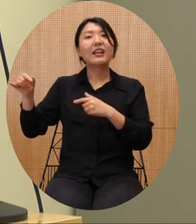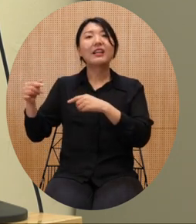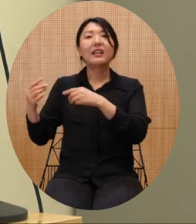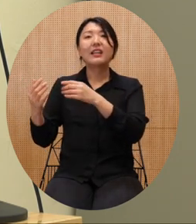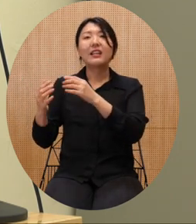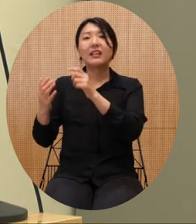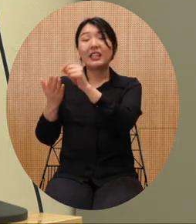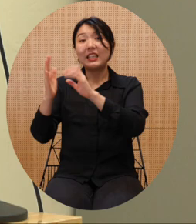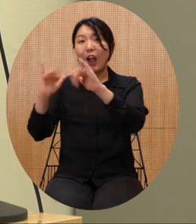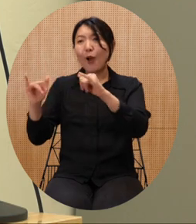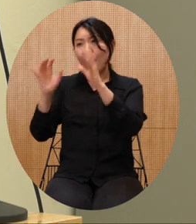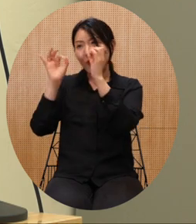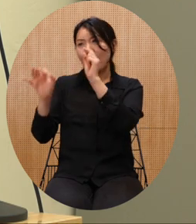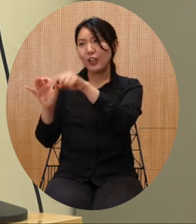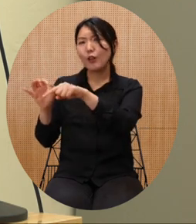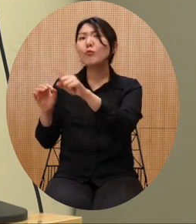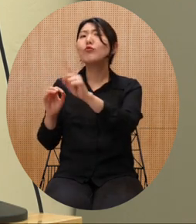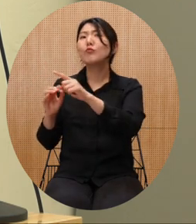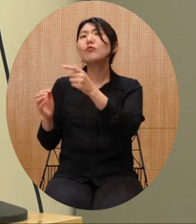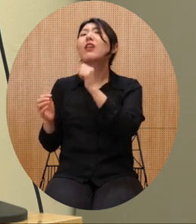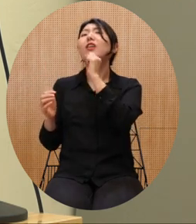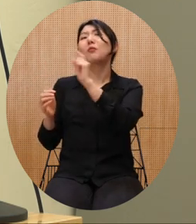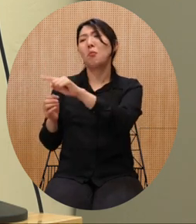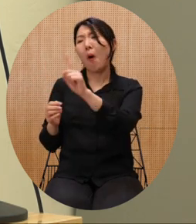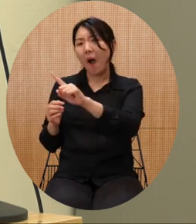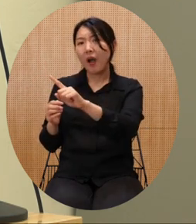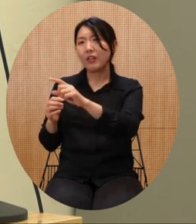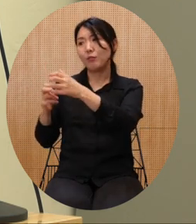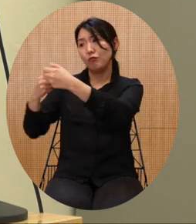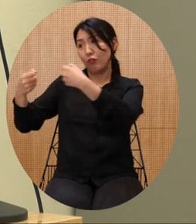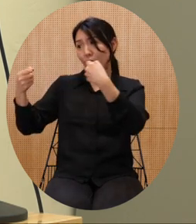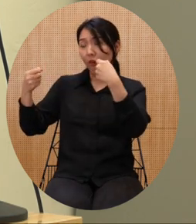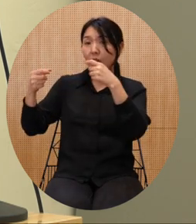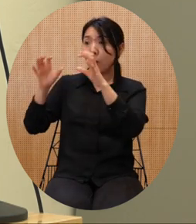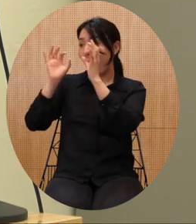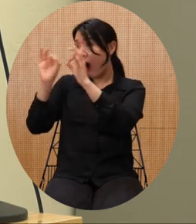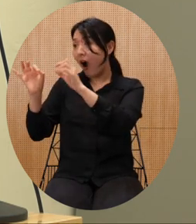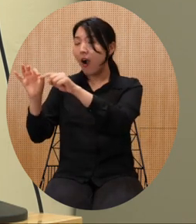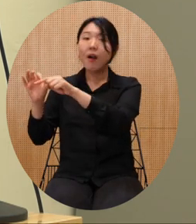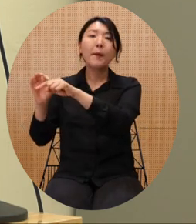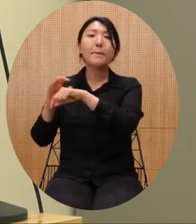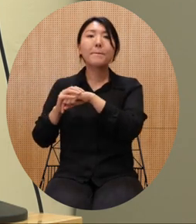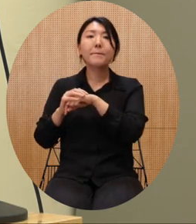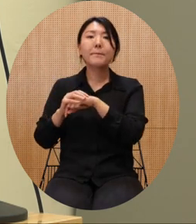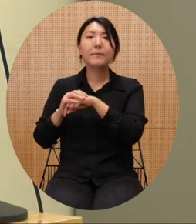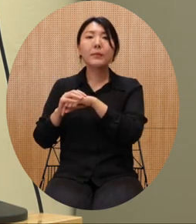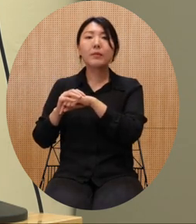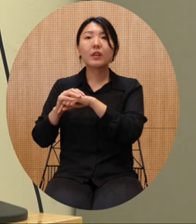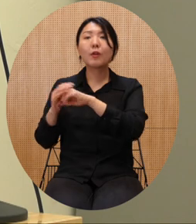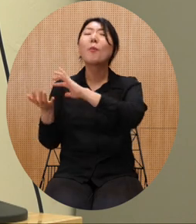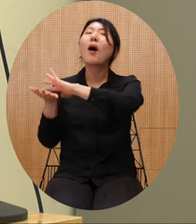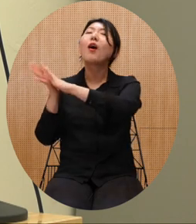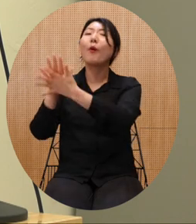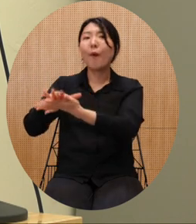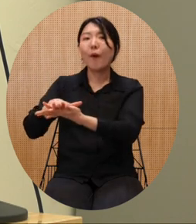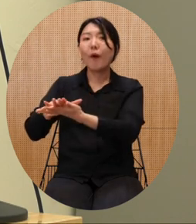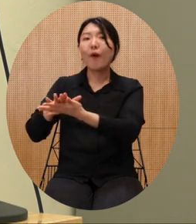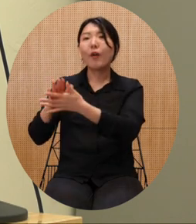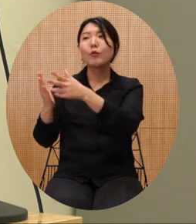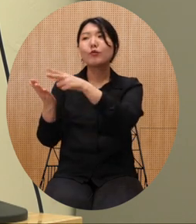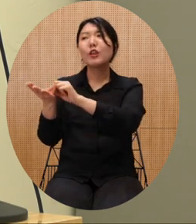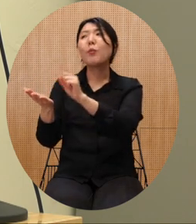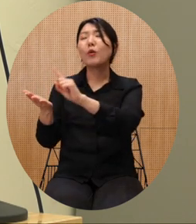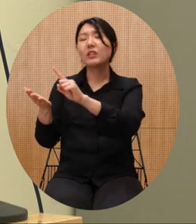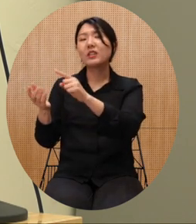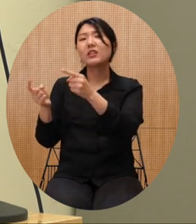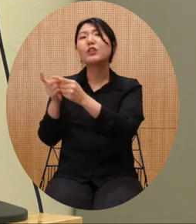무슨 빈곤이냐고 하더라고요. 그런데 현관문을 열고 들어가는 순간 그게 달라지는 거예요. 그 문제가 어떤 문제인지